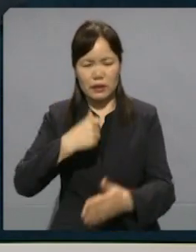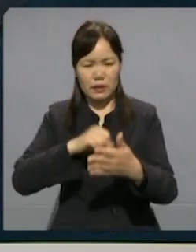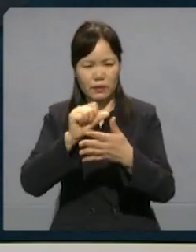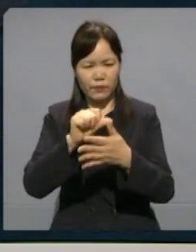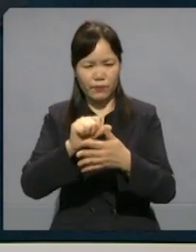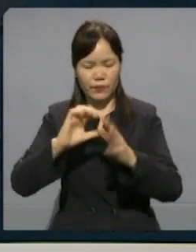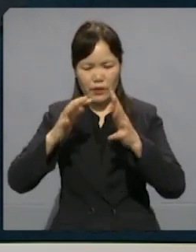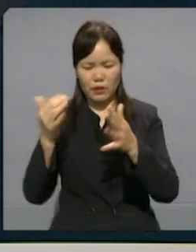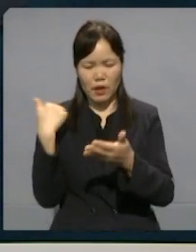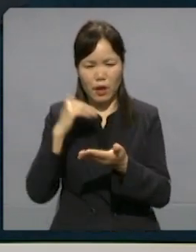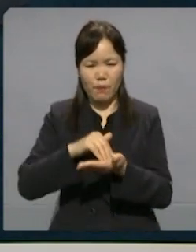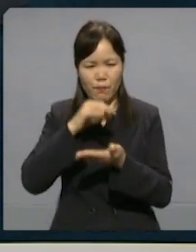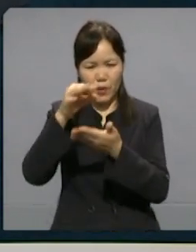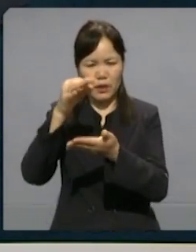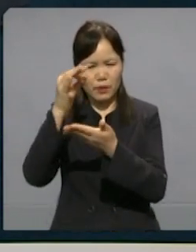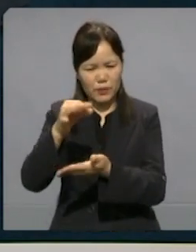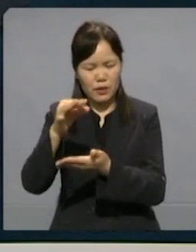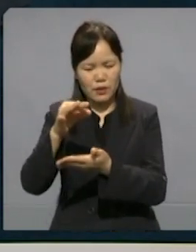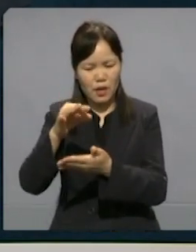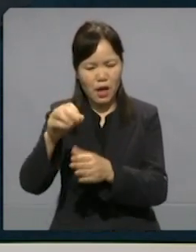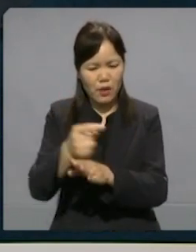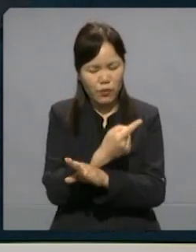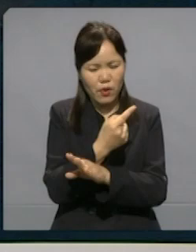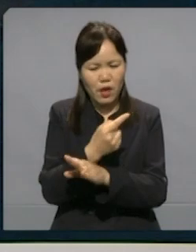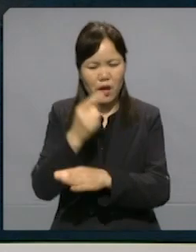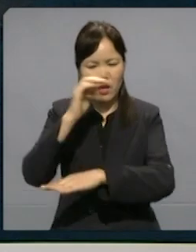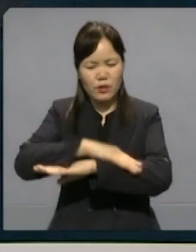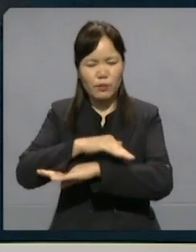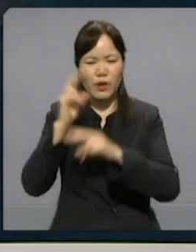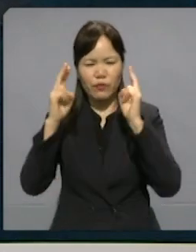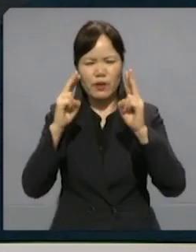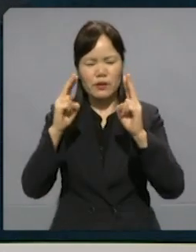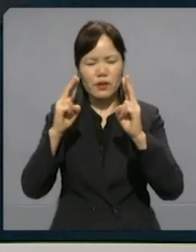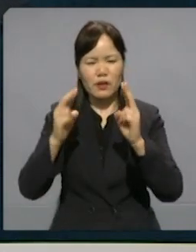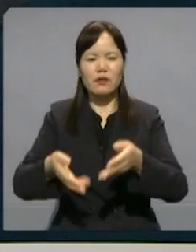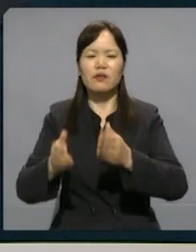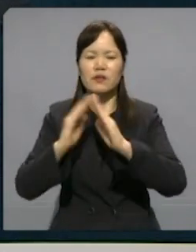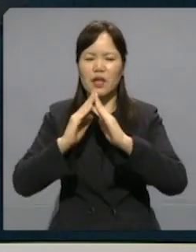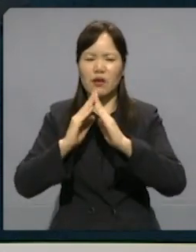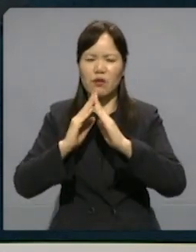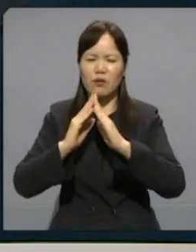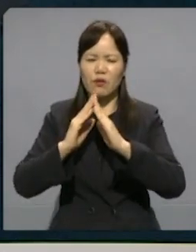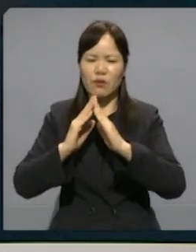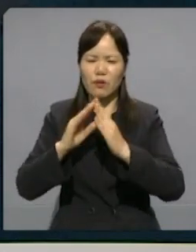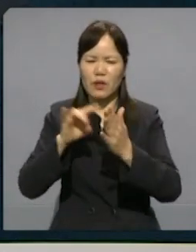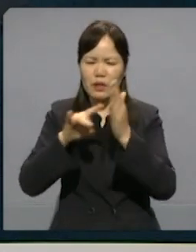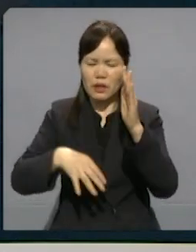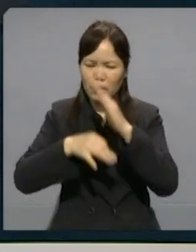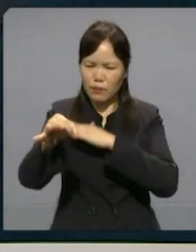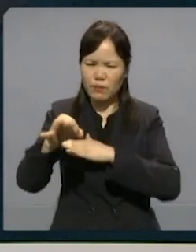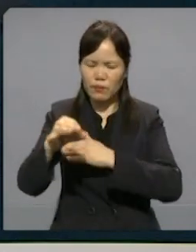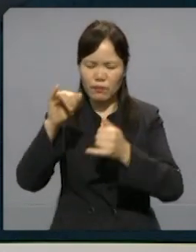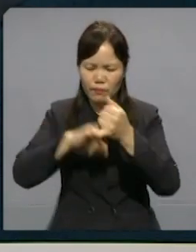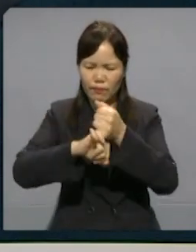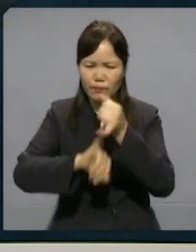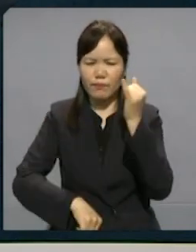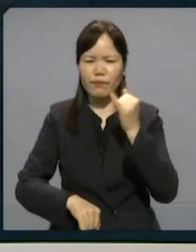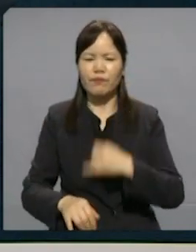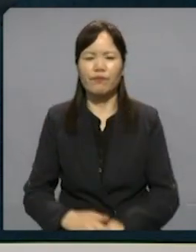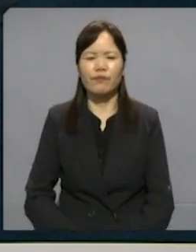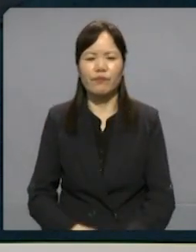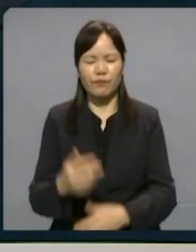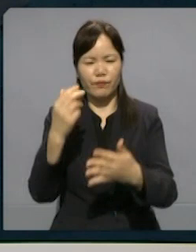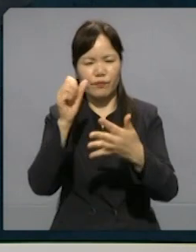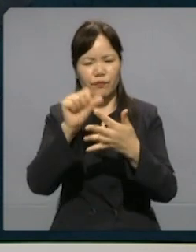국가에 반납하기로 한 재산 위에 출판사를 세워 수천억대 재벌이 됐고 추징금 완납 약속도 지키지 않고 있습니다.